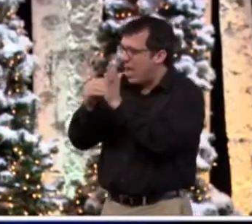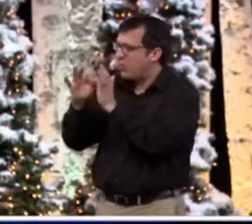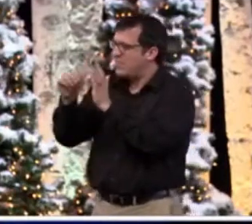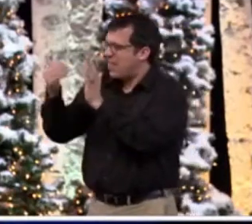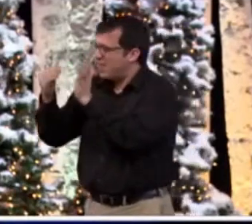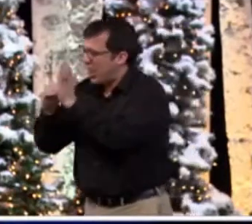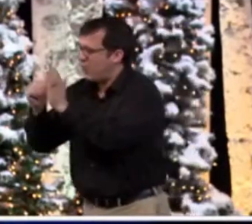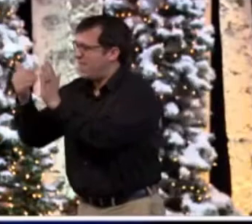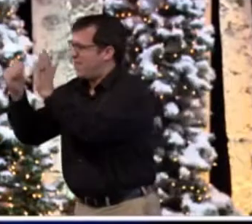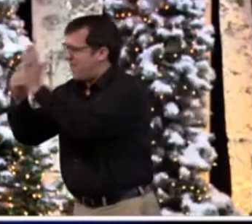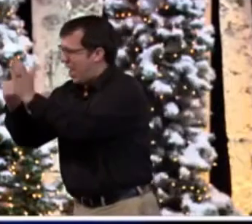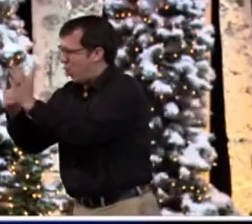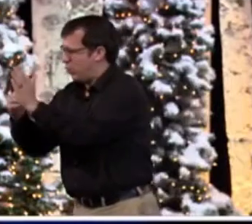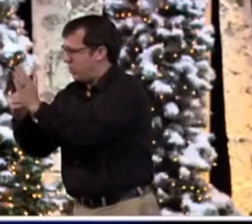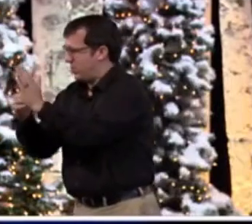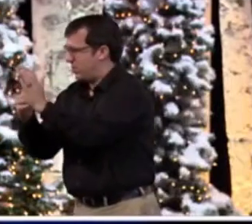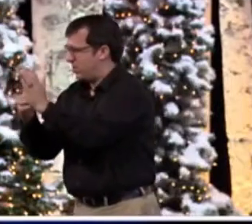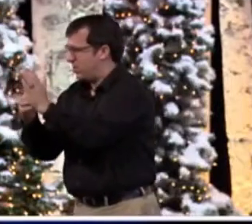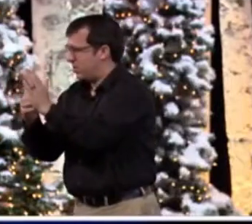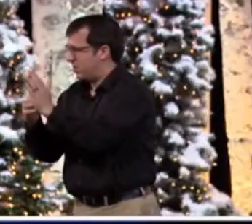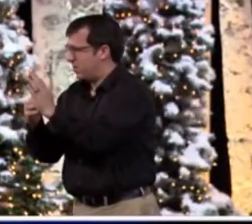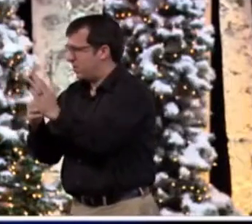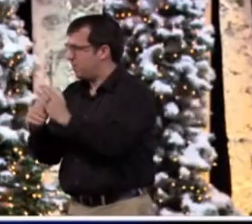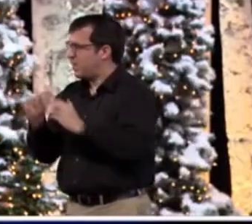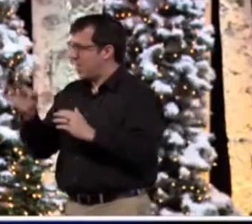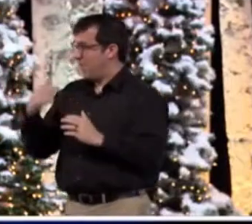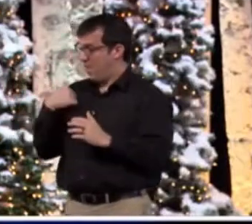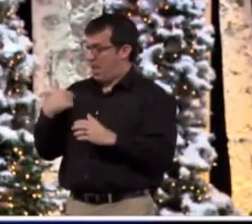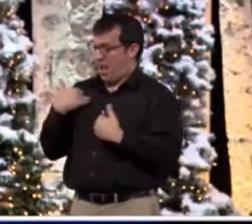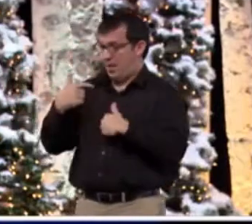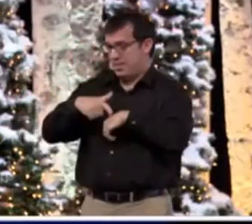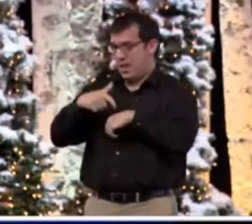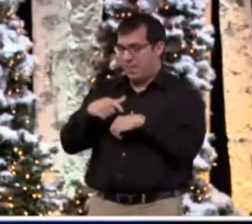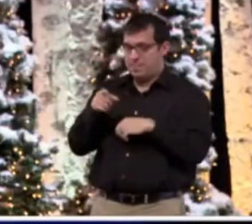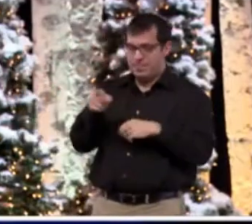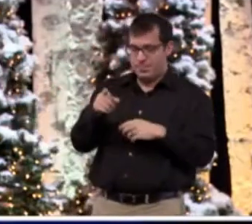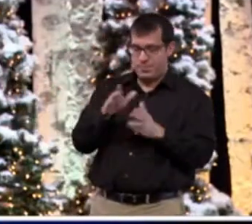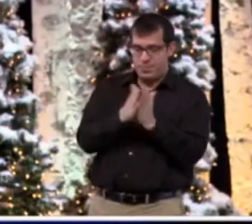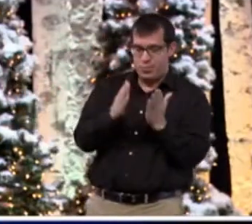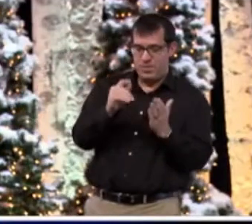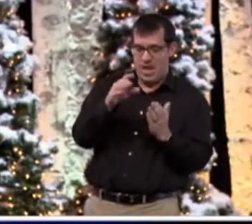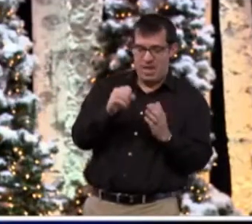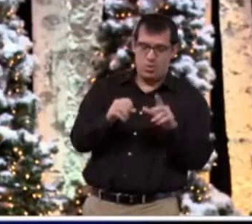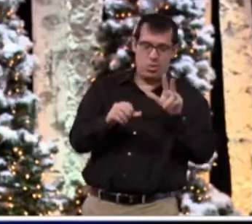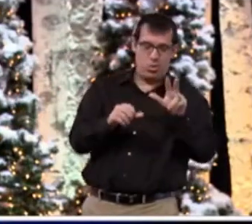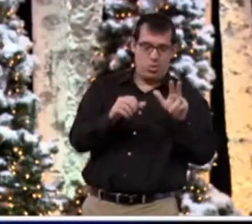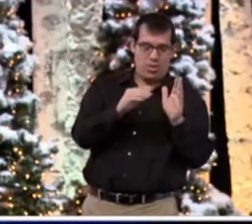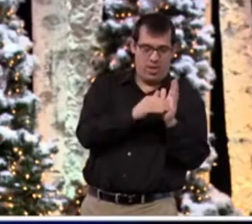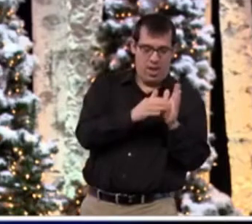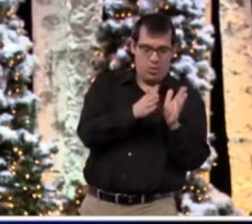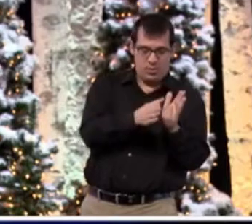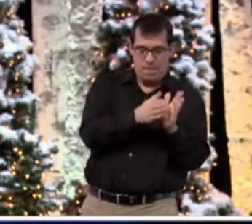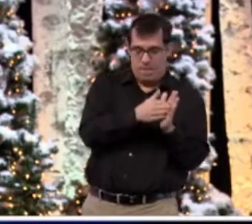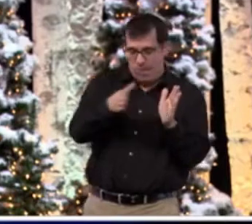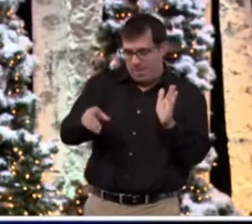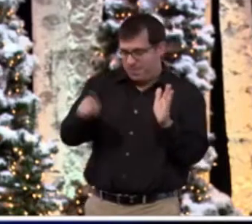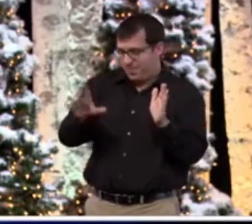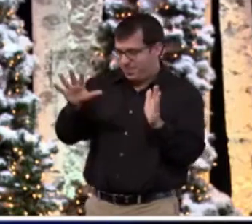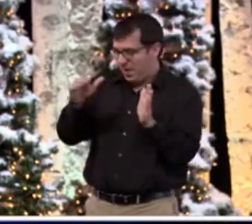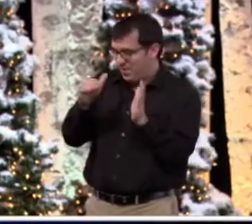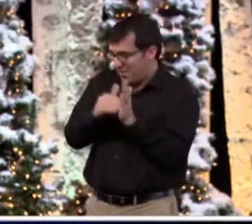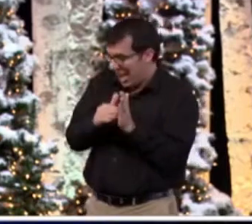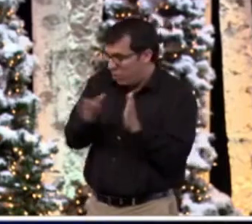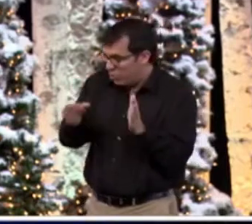दिनमा 3,000 विश्वासीहरू बढेर 5,000 भए र त्यसपछि 15,000 र बढ्दै गए भन्ने कुरा